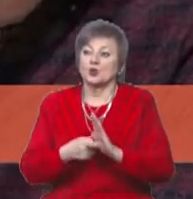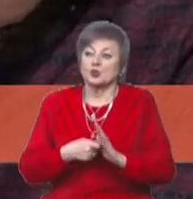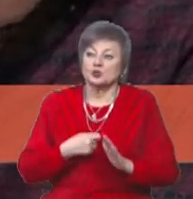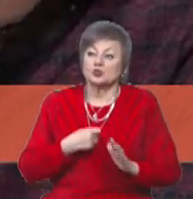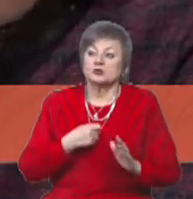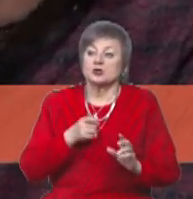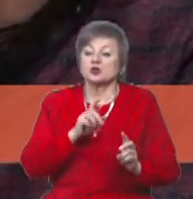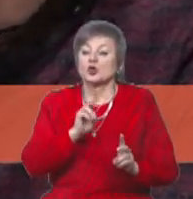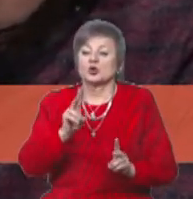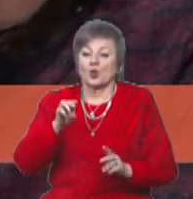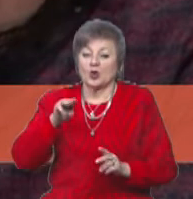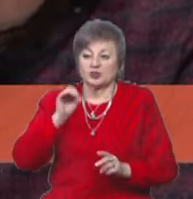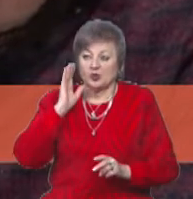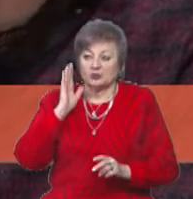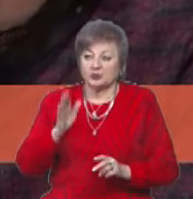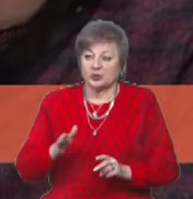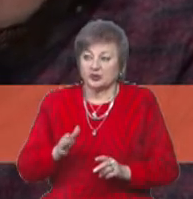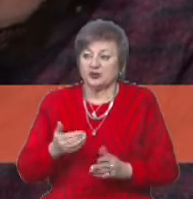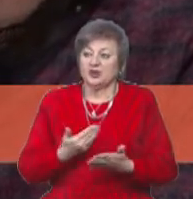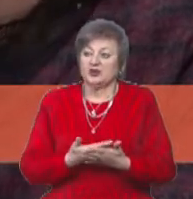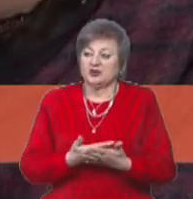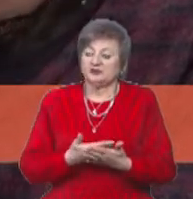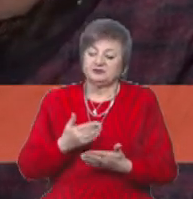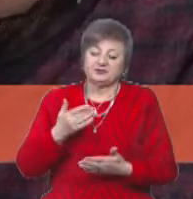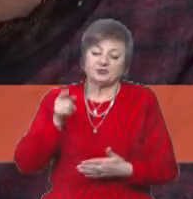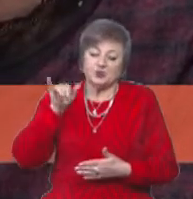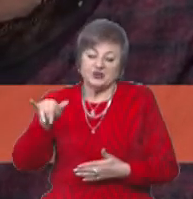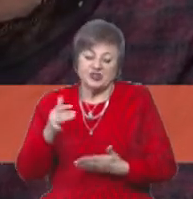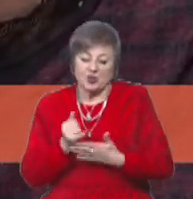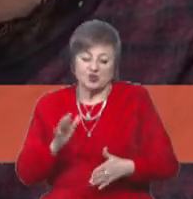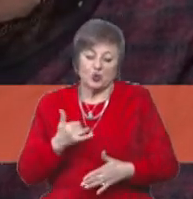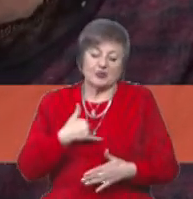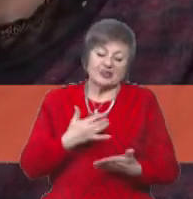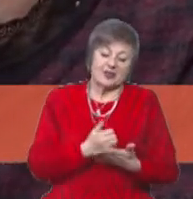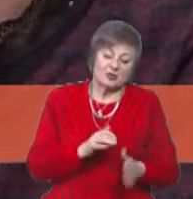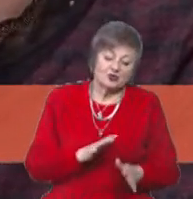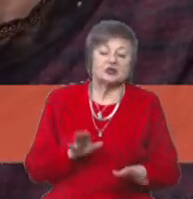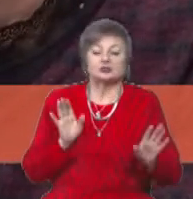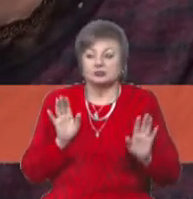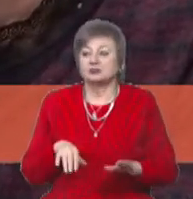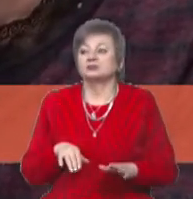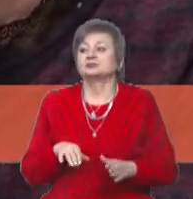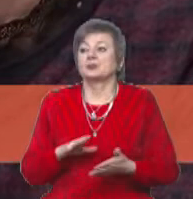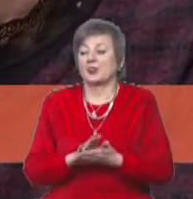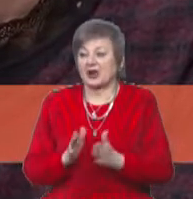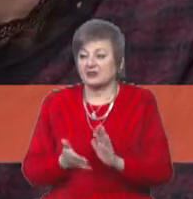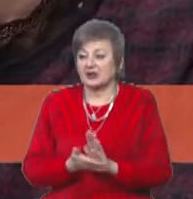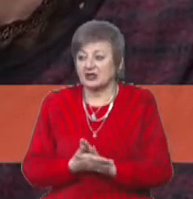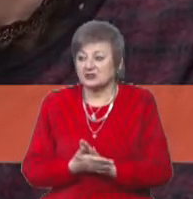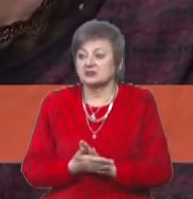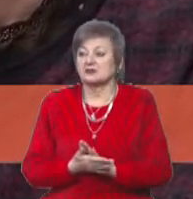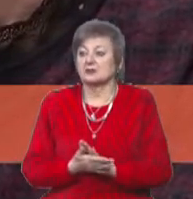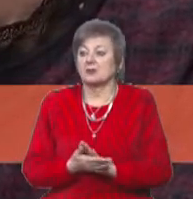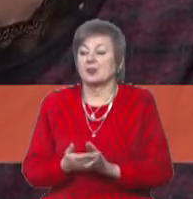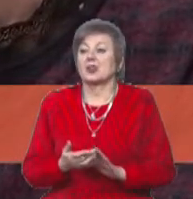там хоть кто-то будет, потому что у них получалось, у меня не получалось, у меня получалось, и они не могли приехать. И